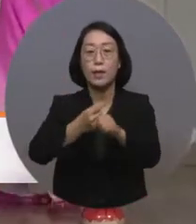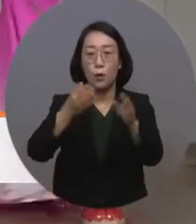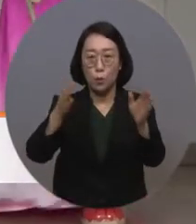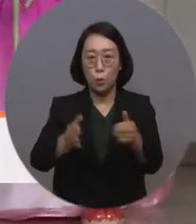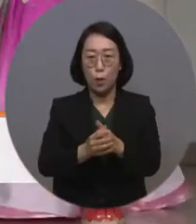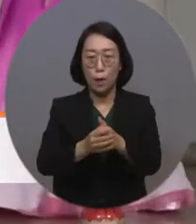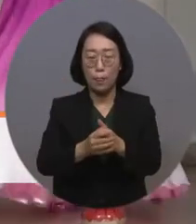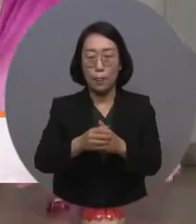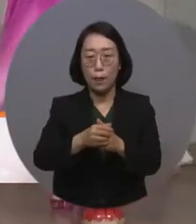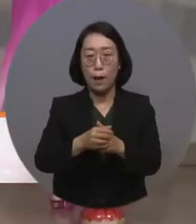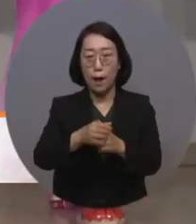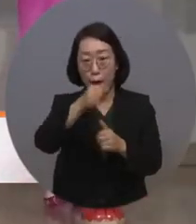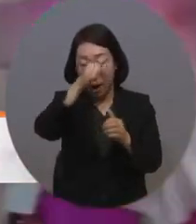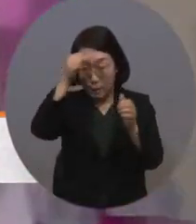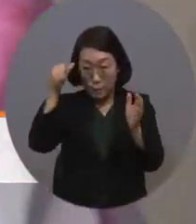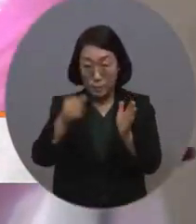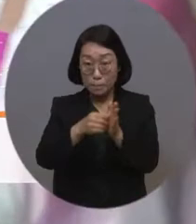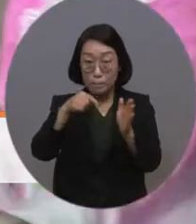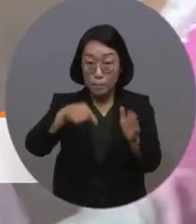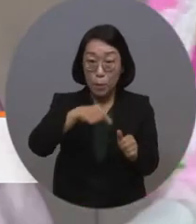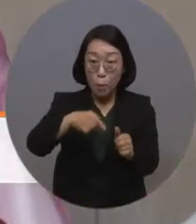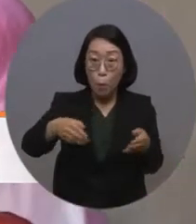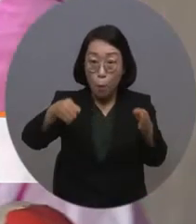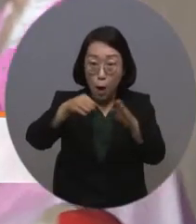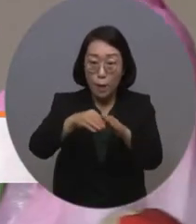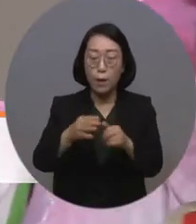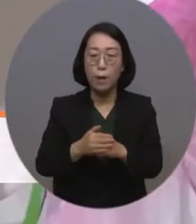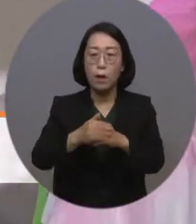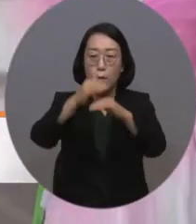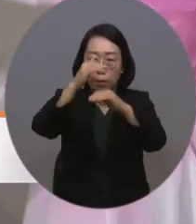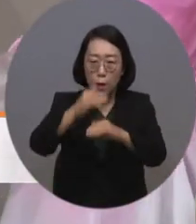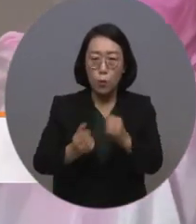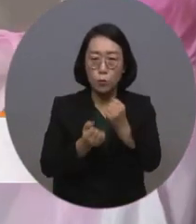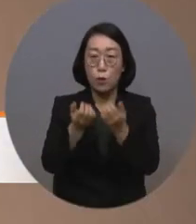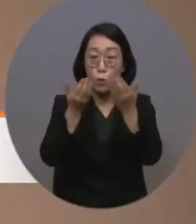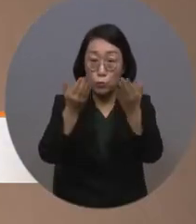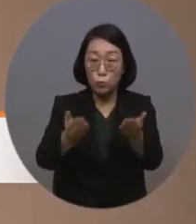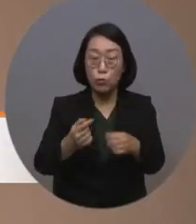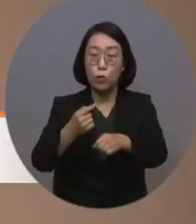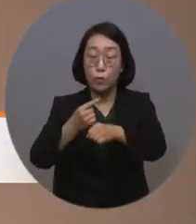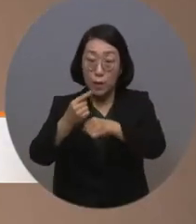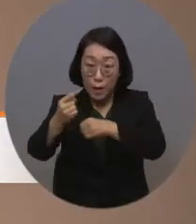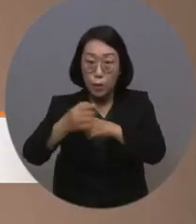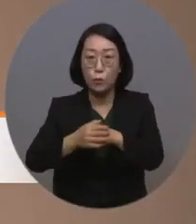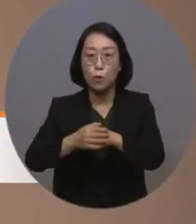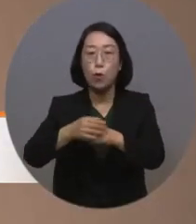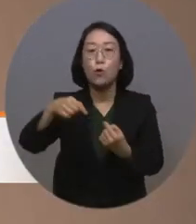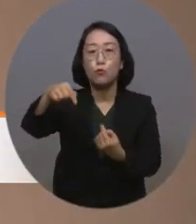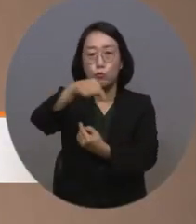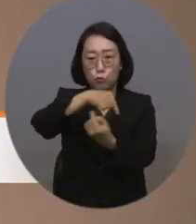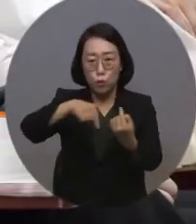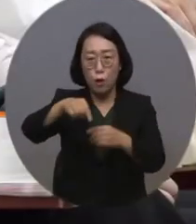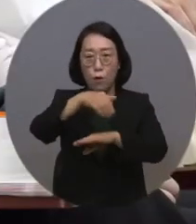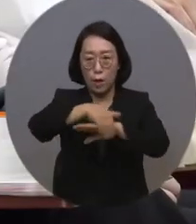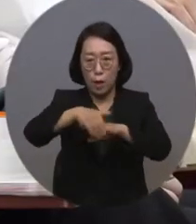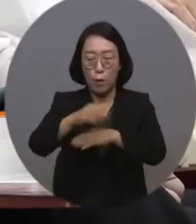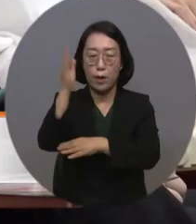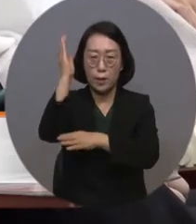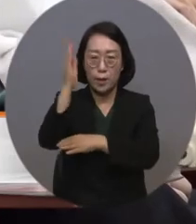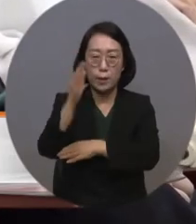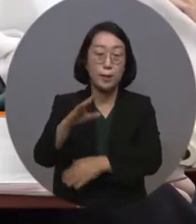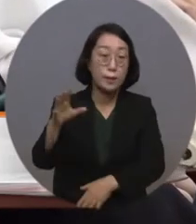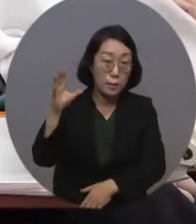학습관의 추진성과 보고회가 진행됐으며 이어서 2023년 학습관 운영 계획 등을